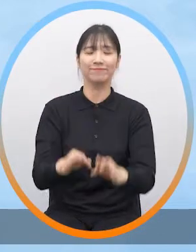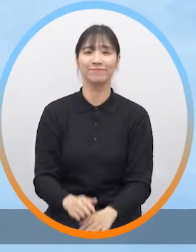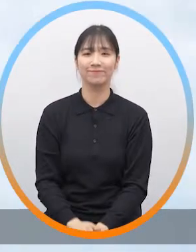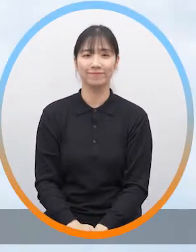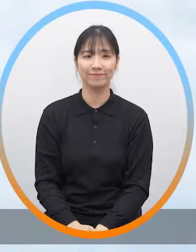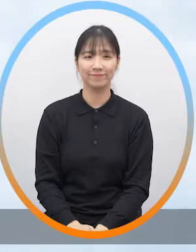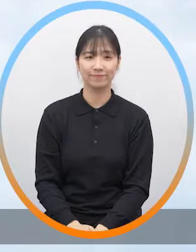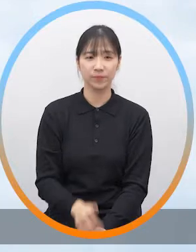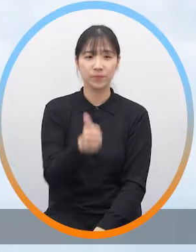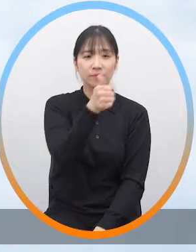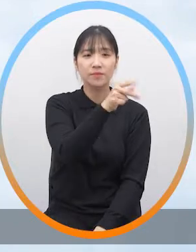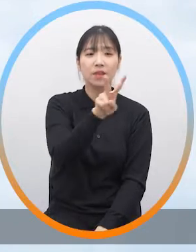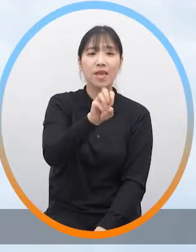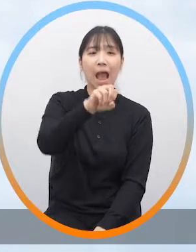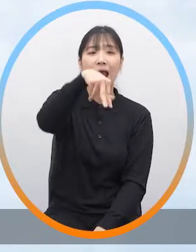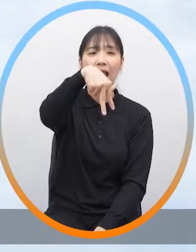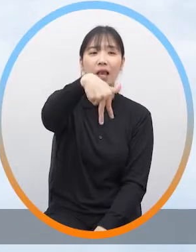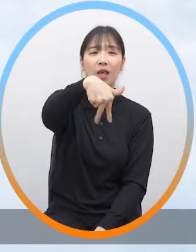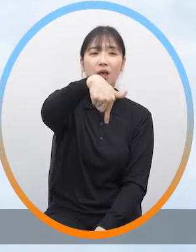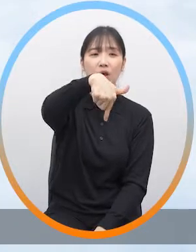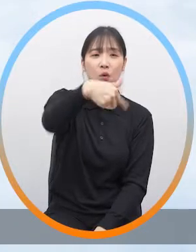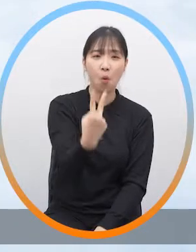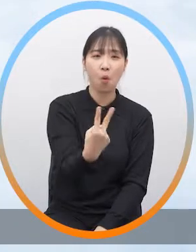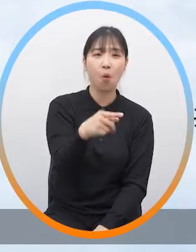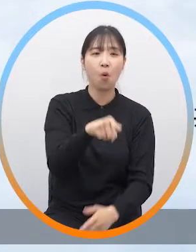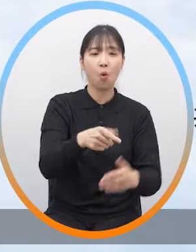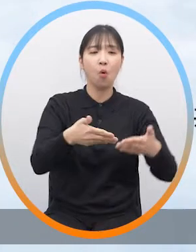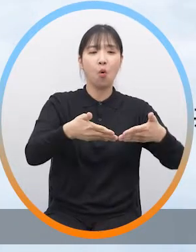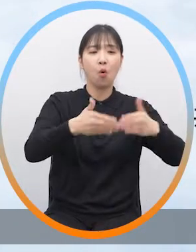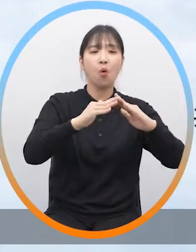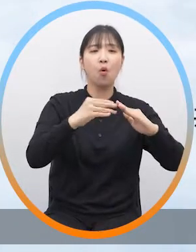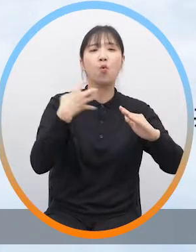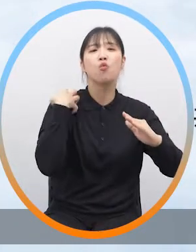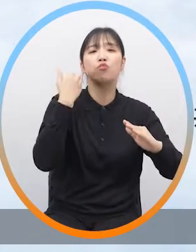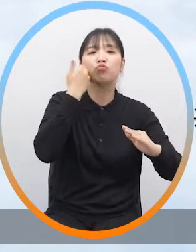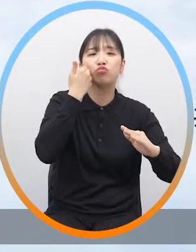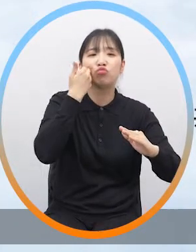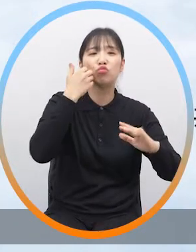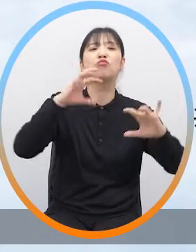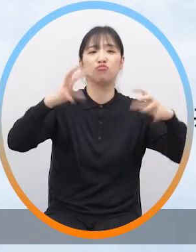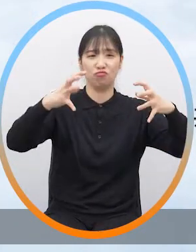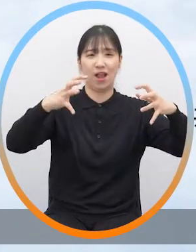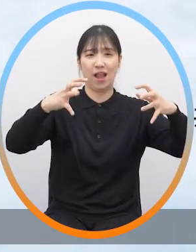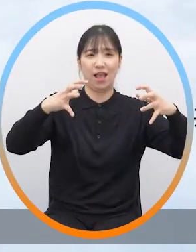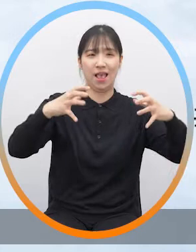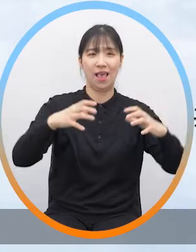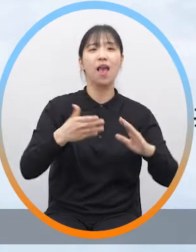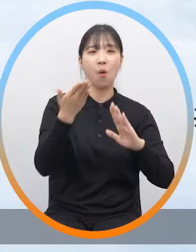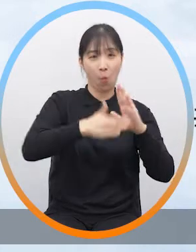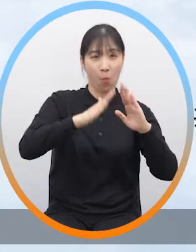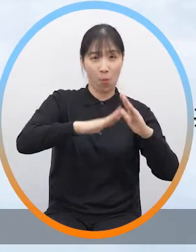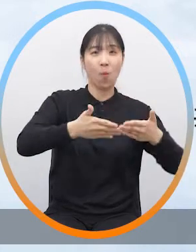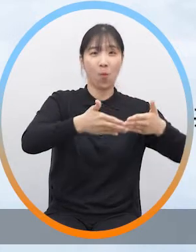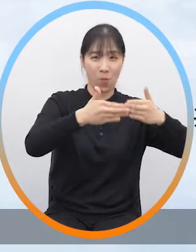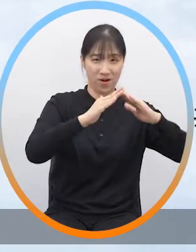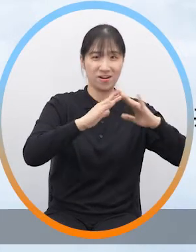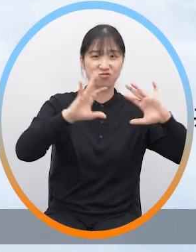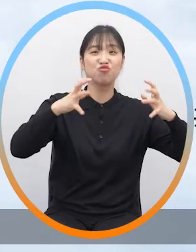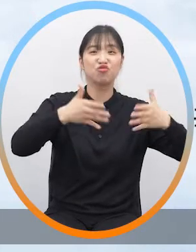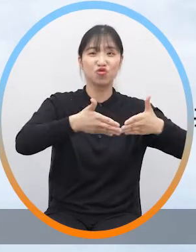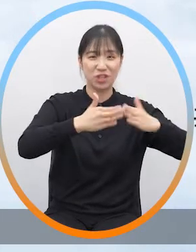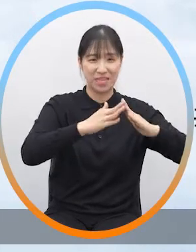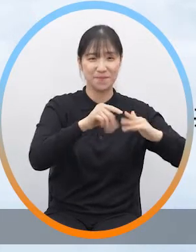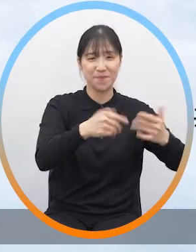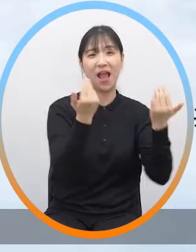알아보겠습니다. 향교는 설립 주체가 국가입니다. 다시 말해서 요새로 치면 공립 내지는